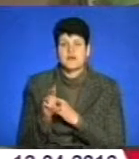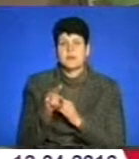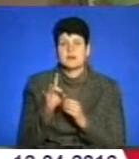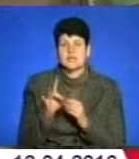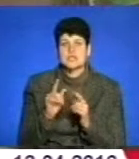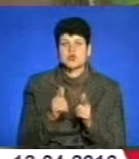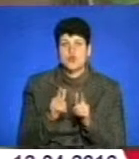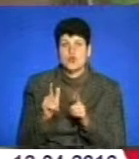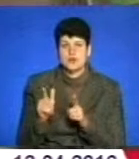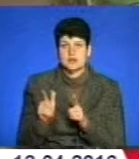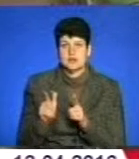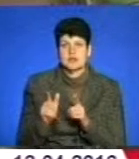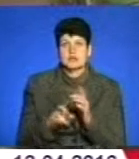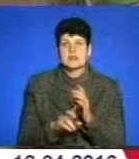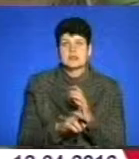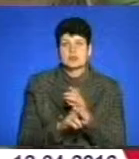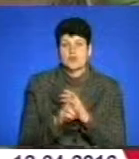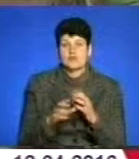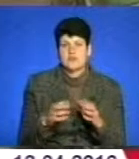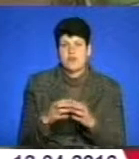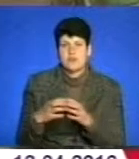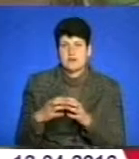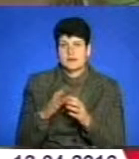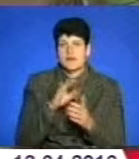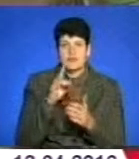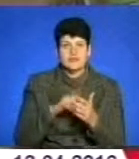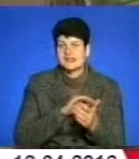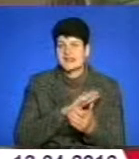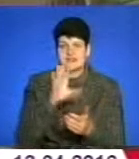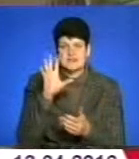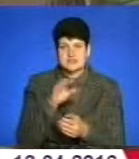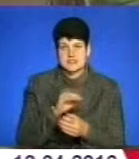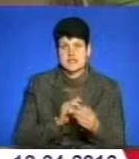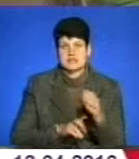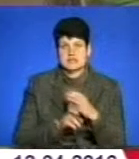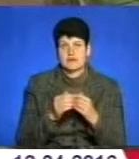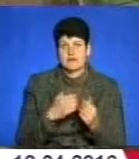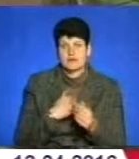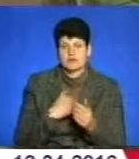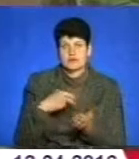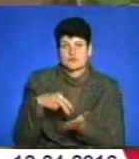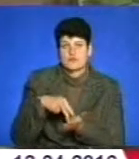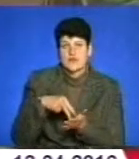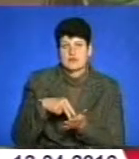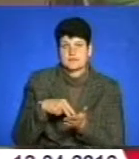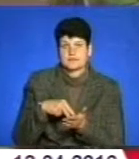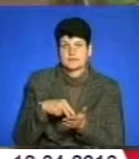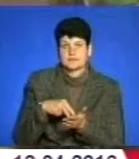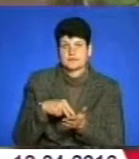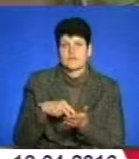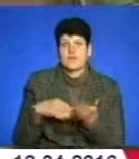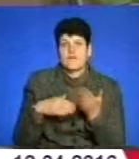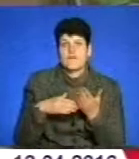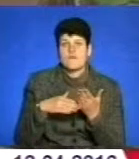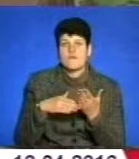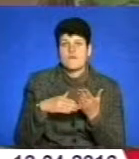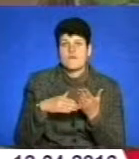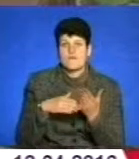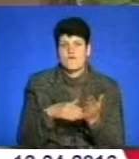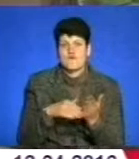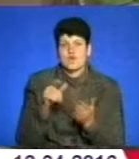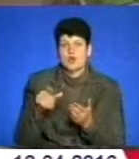громад церковних, тому що, повірте, не всі церкви хочуть, щоб під ними стояли волонтери і... Мусимо миритися з